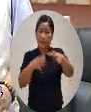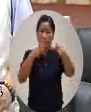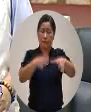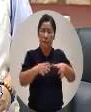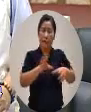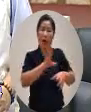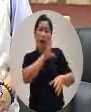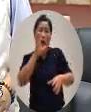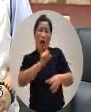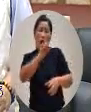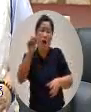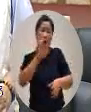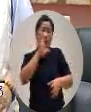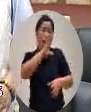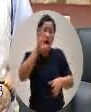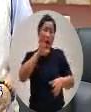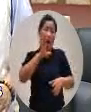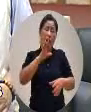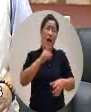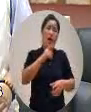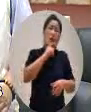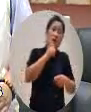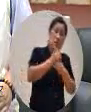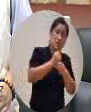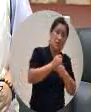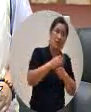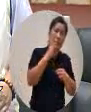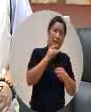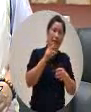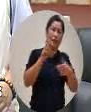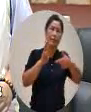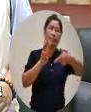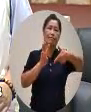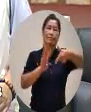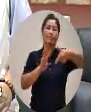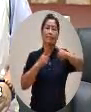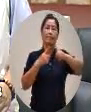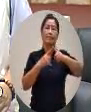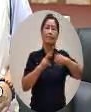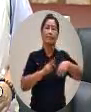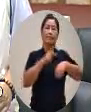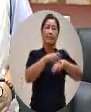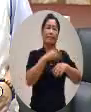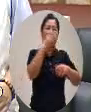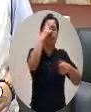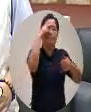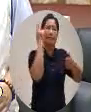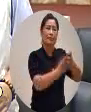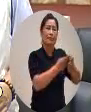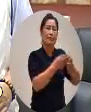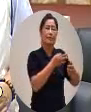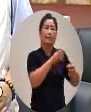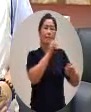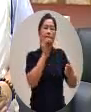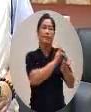TV結果,都用審言條來喊我們台灣人你看,這到什麼?